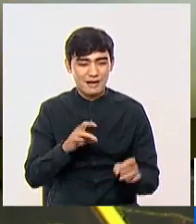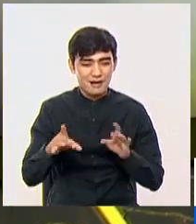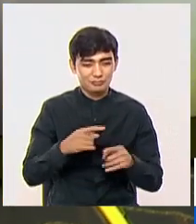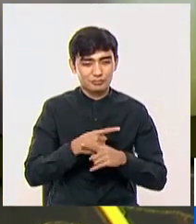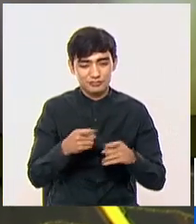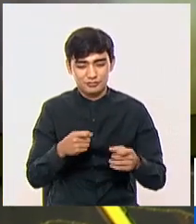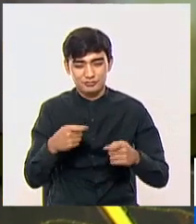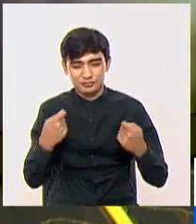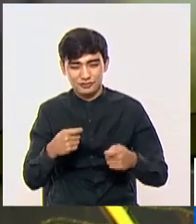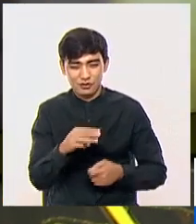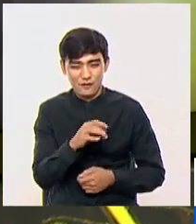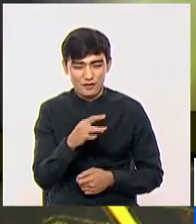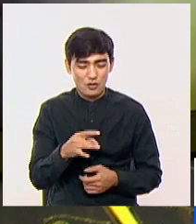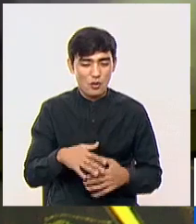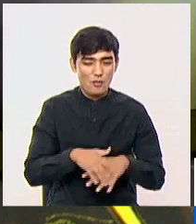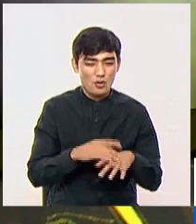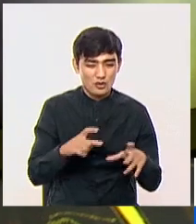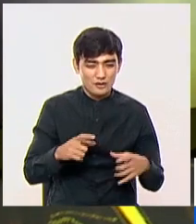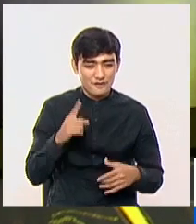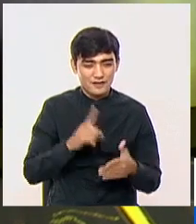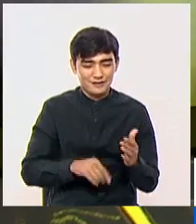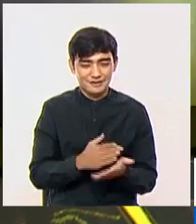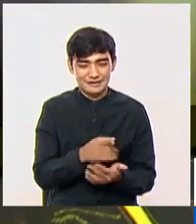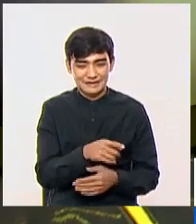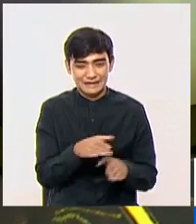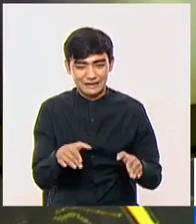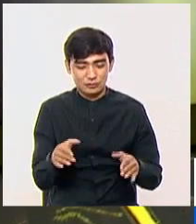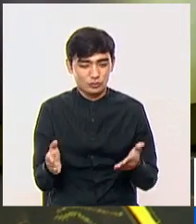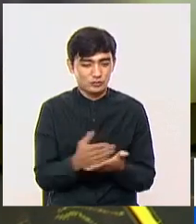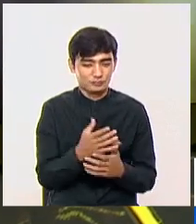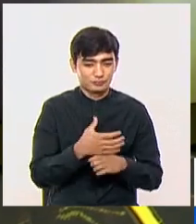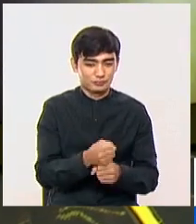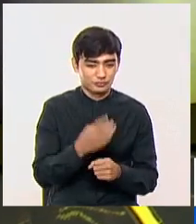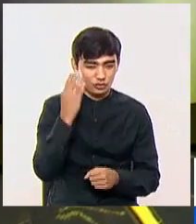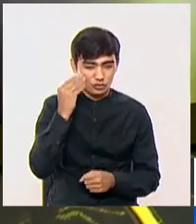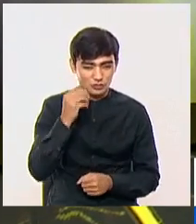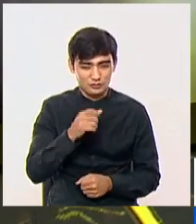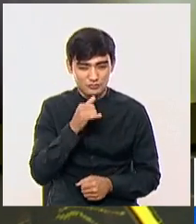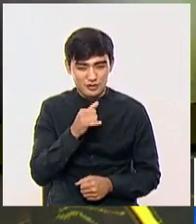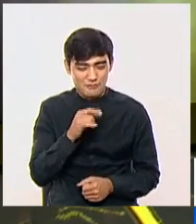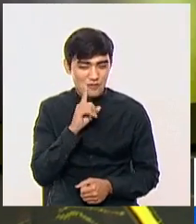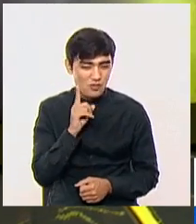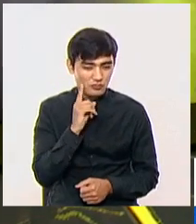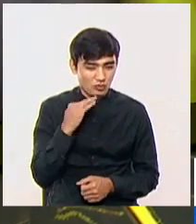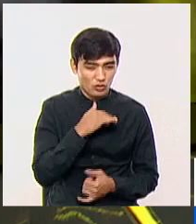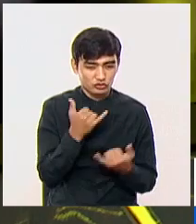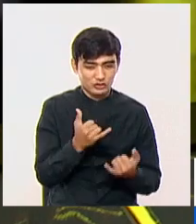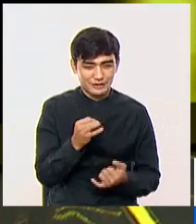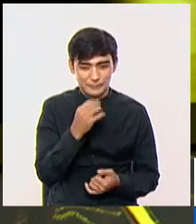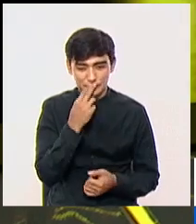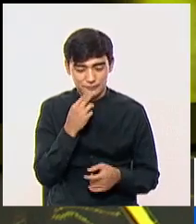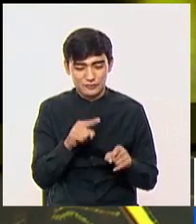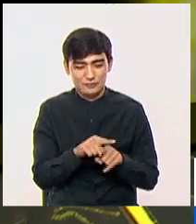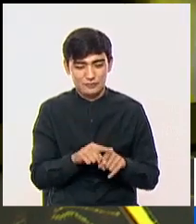категорию товара. Общественники надеются, что это позволит добиться снижения употребления вейпов молодежью и особенно